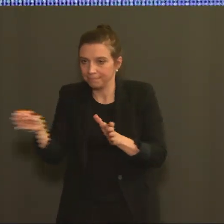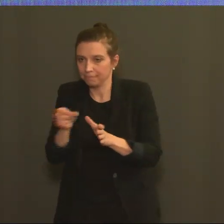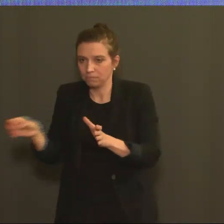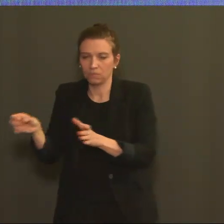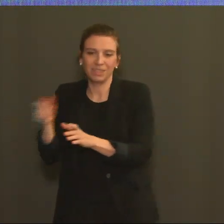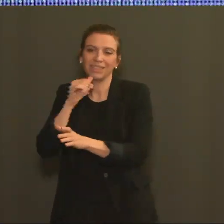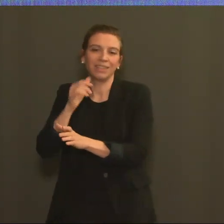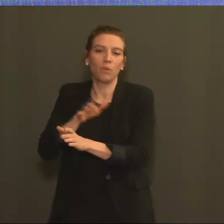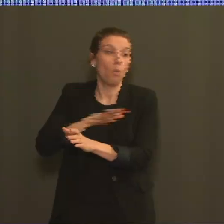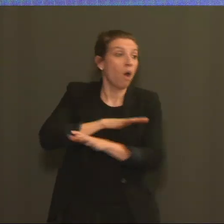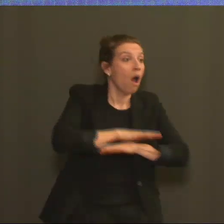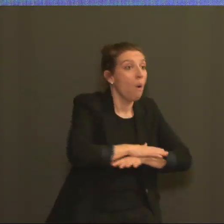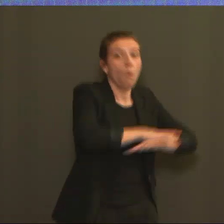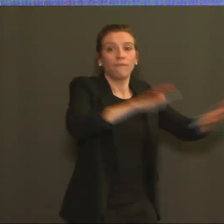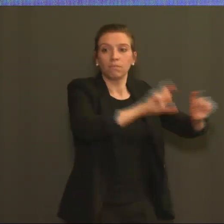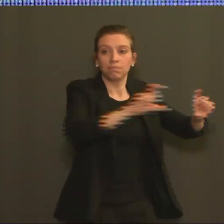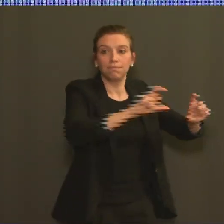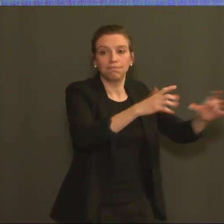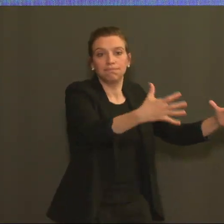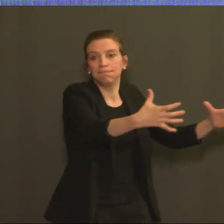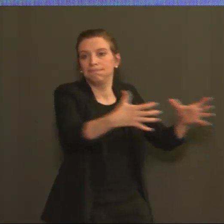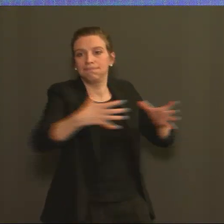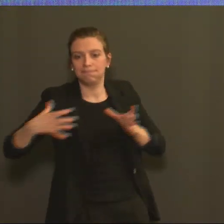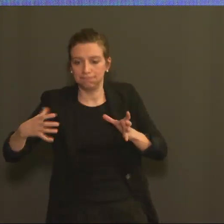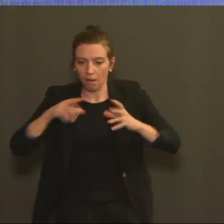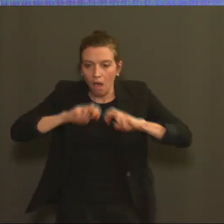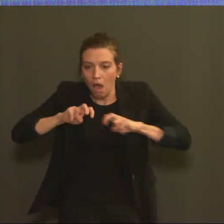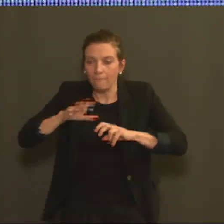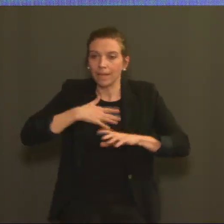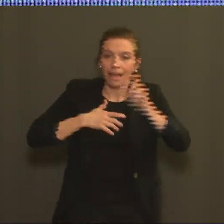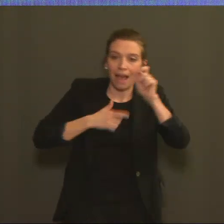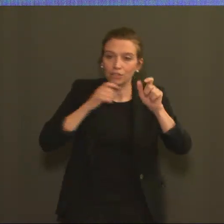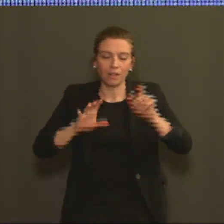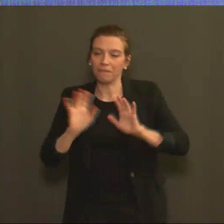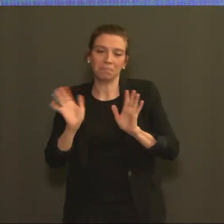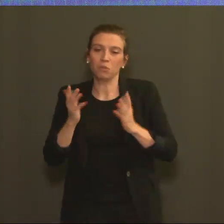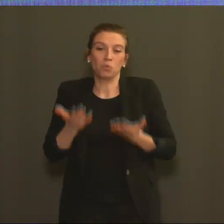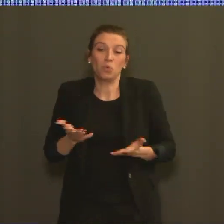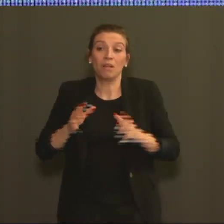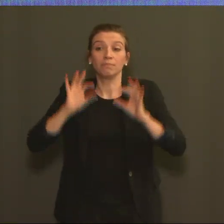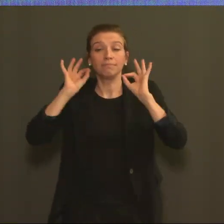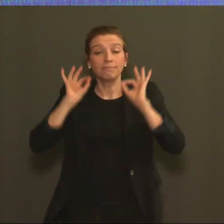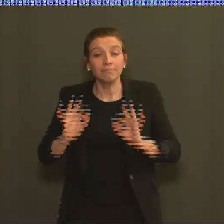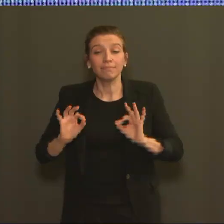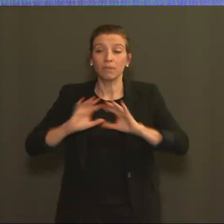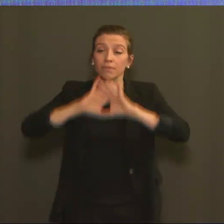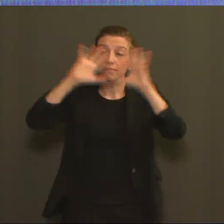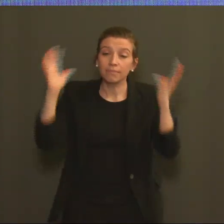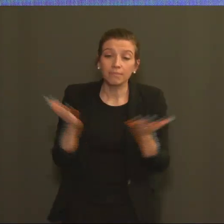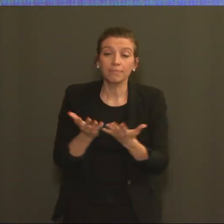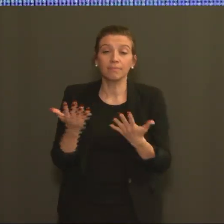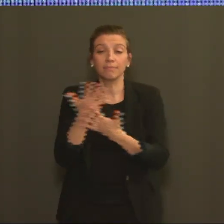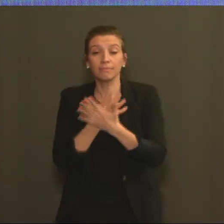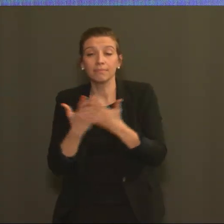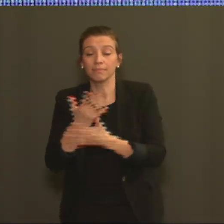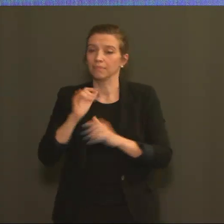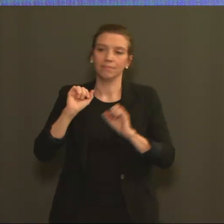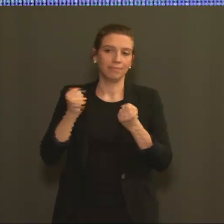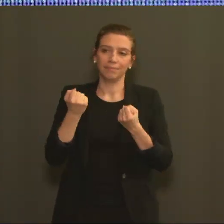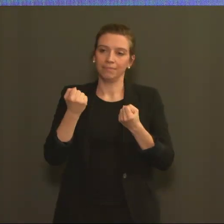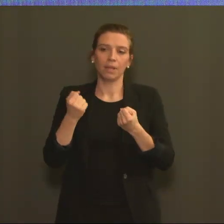in de toekomst zal er een representatieve systeem komen waarbij ongeveer een op elke 50 positieve